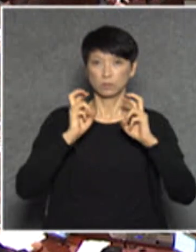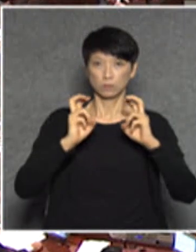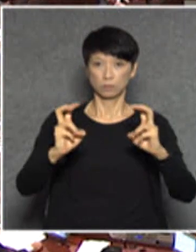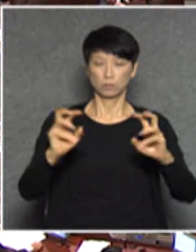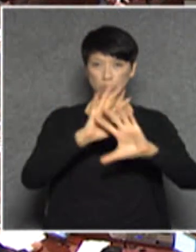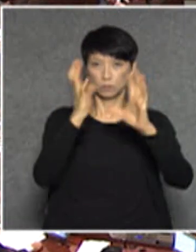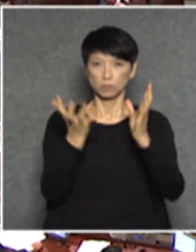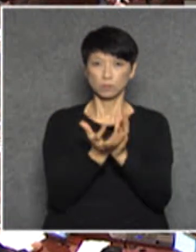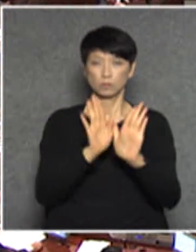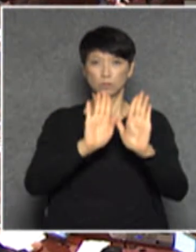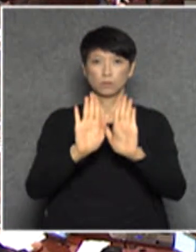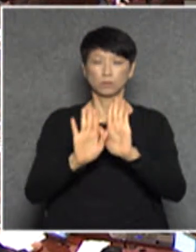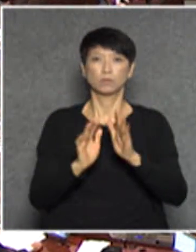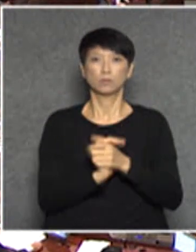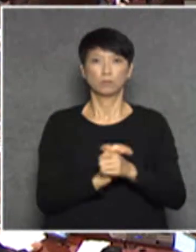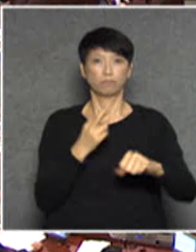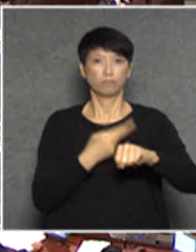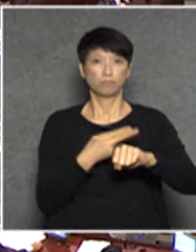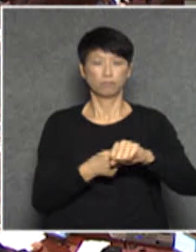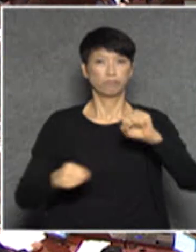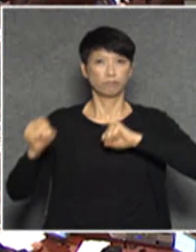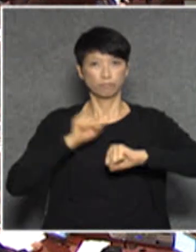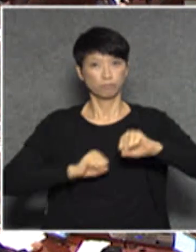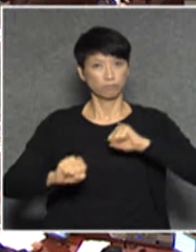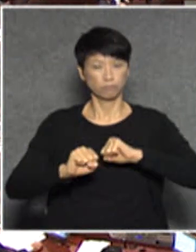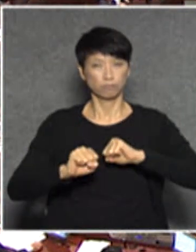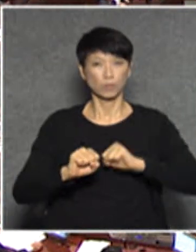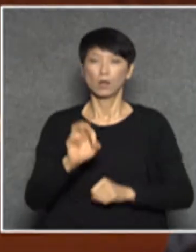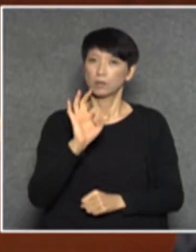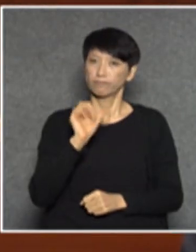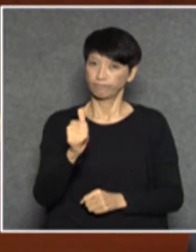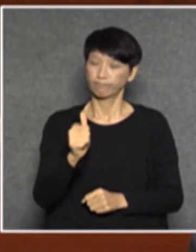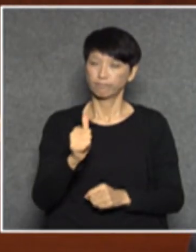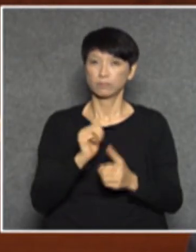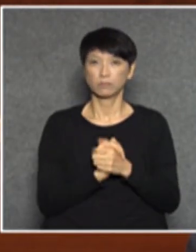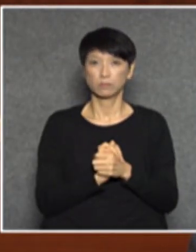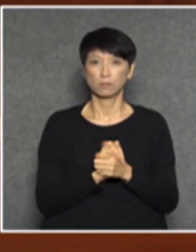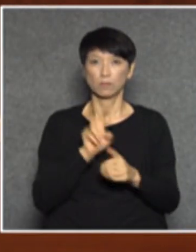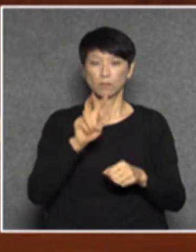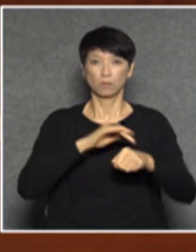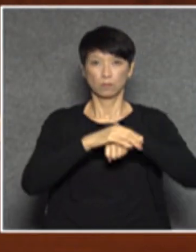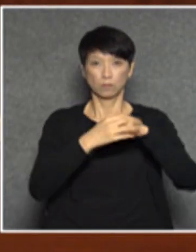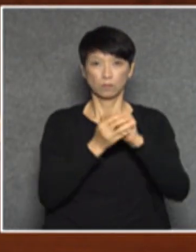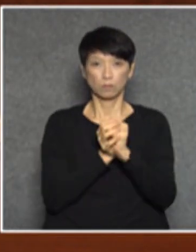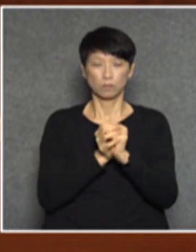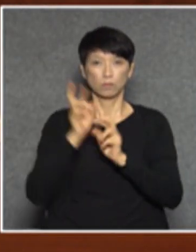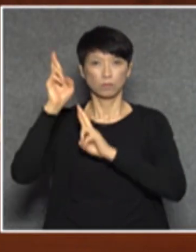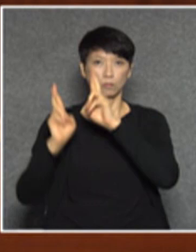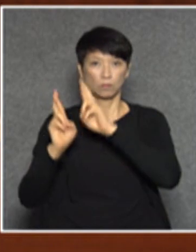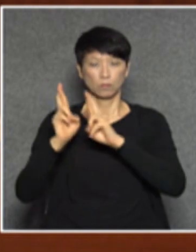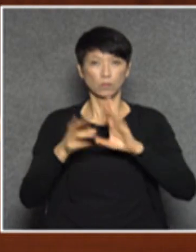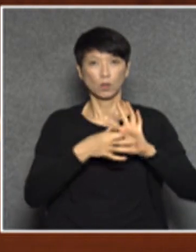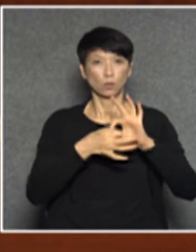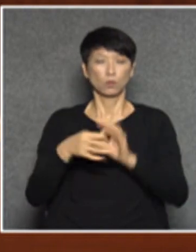表現呢，其實是相當不錯的。如果你看那個國際都市鐵路聯會，英文